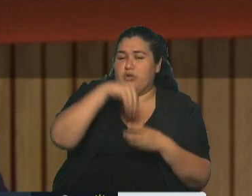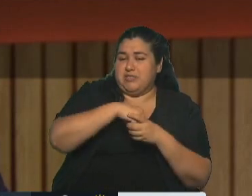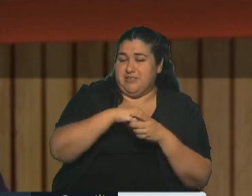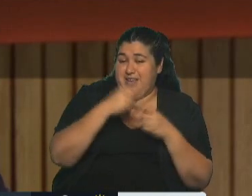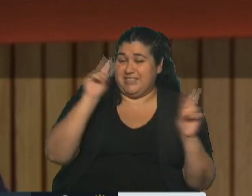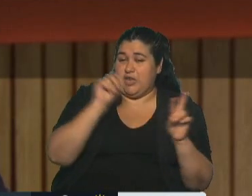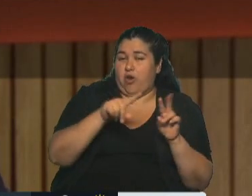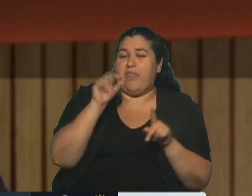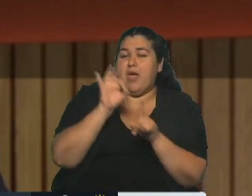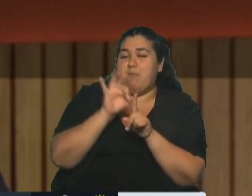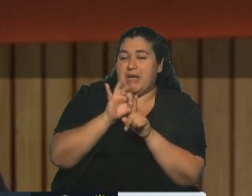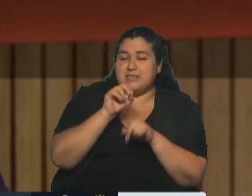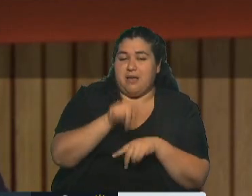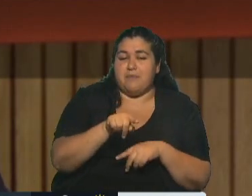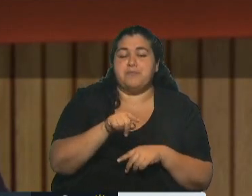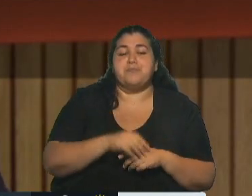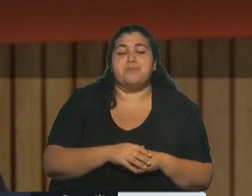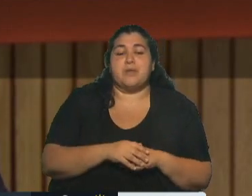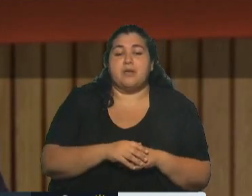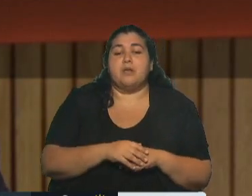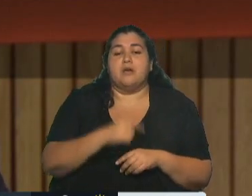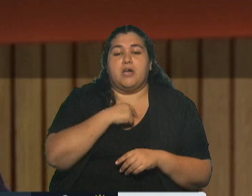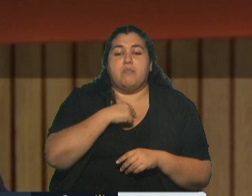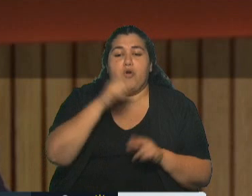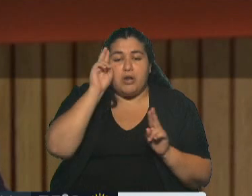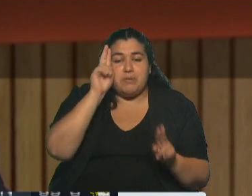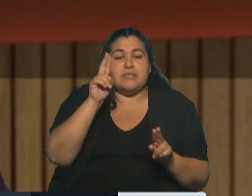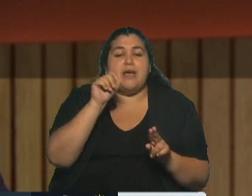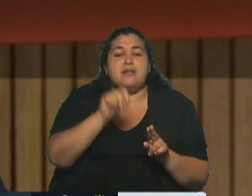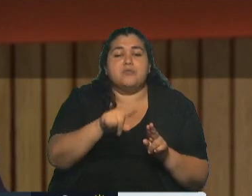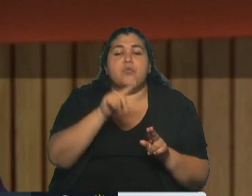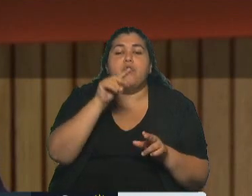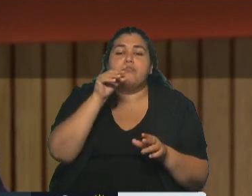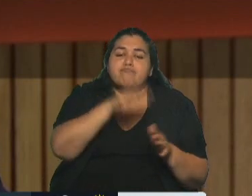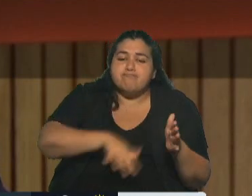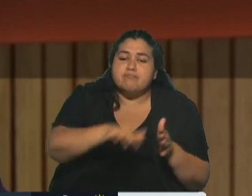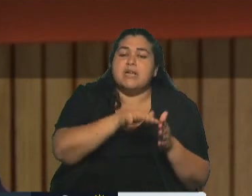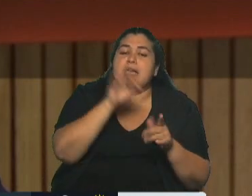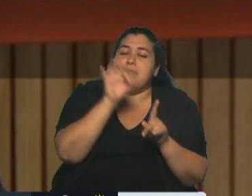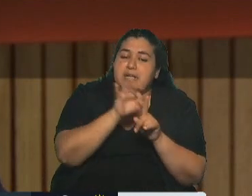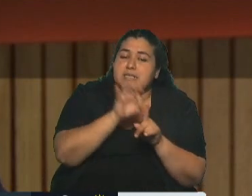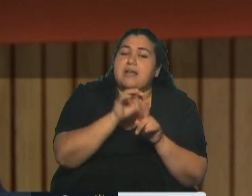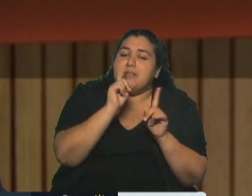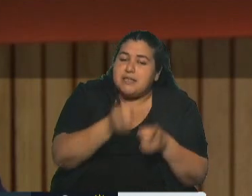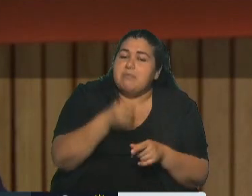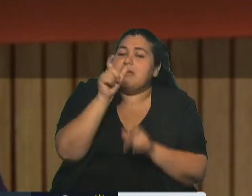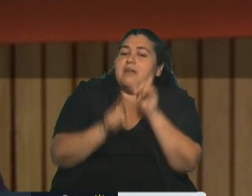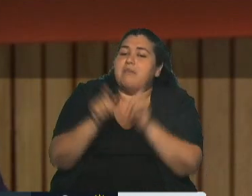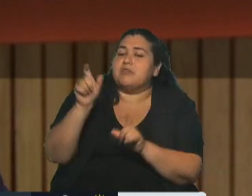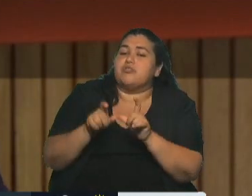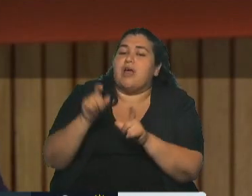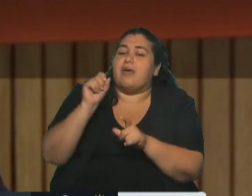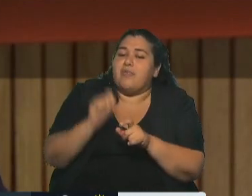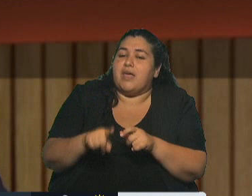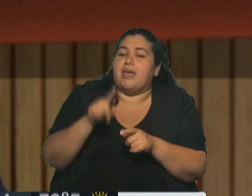خصوص گفتگو کردم. ما به حاکمیت و تمامیت ارضی پاکستان احترام میگذاریم،